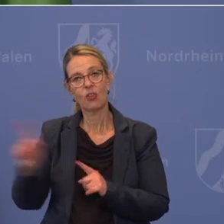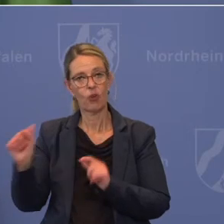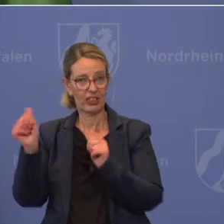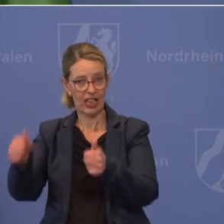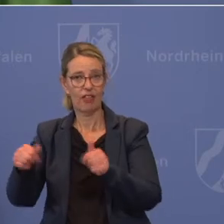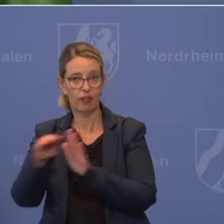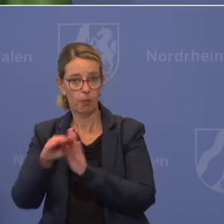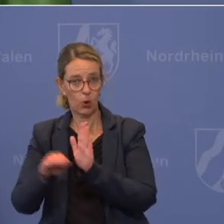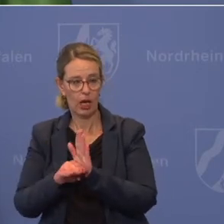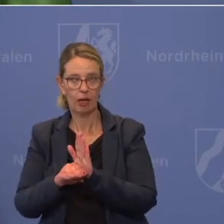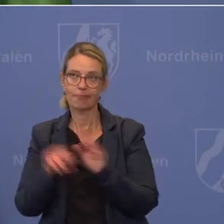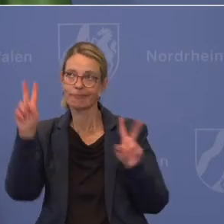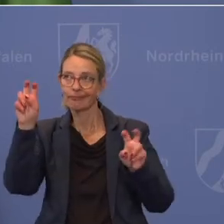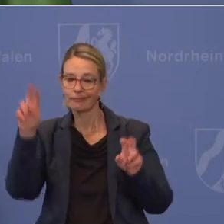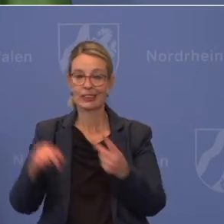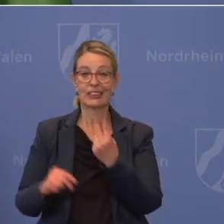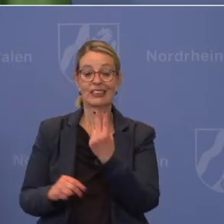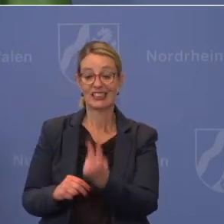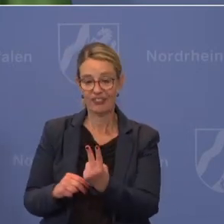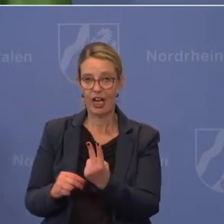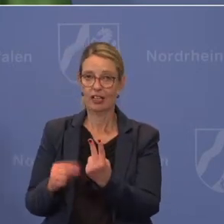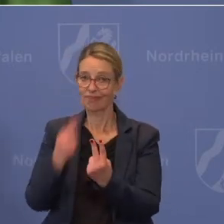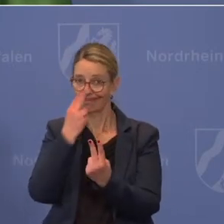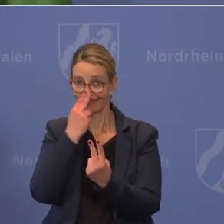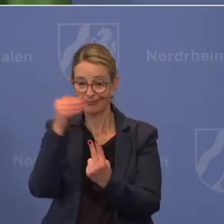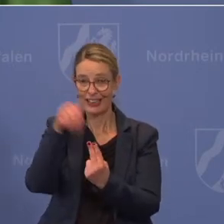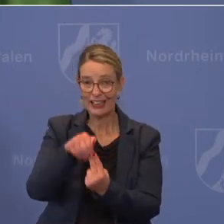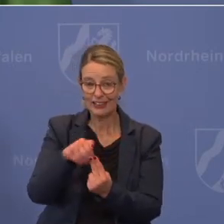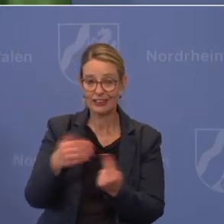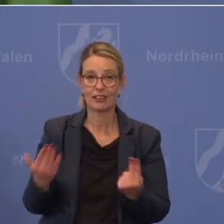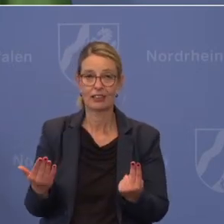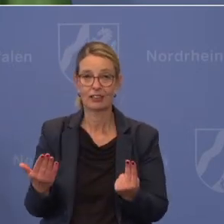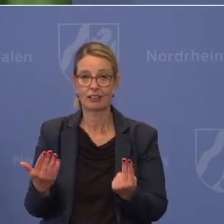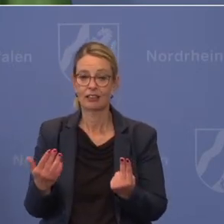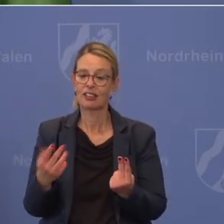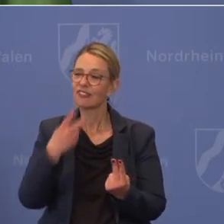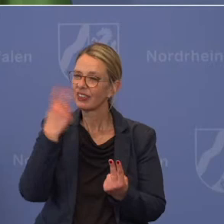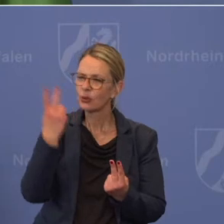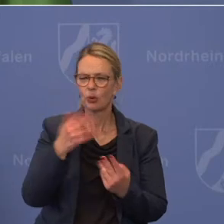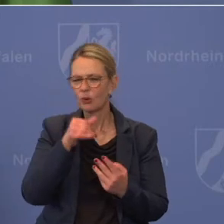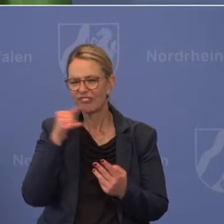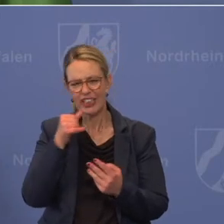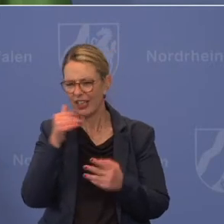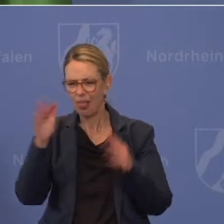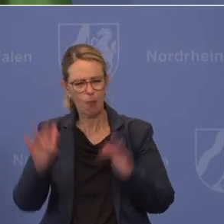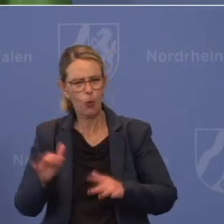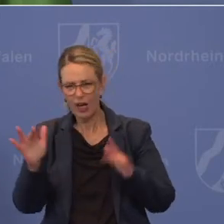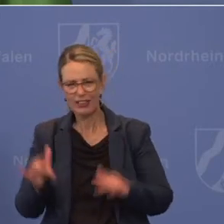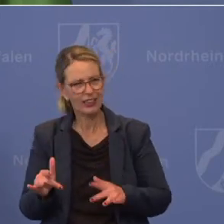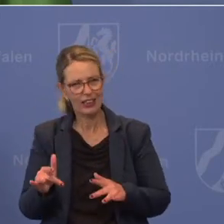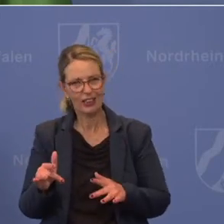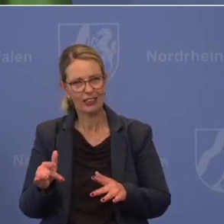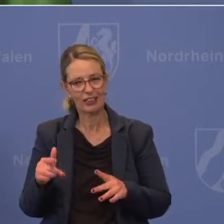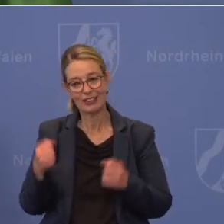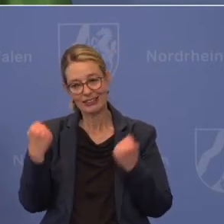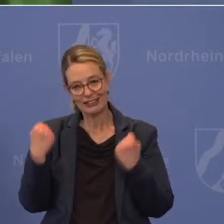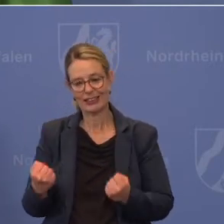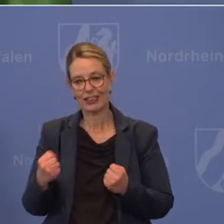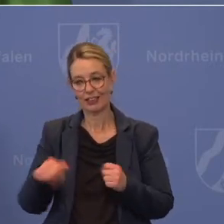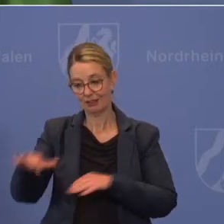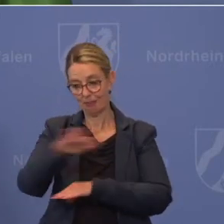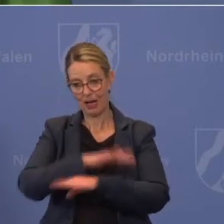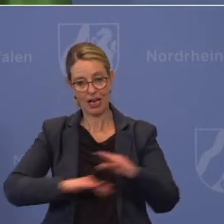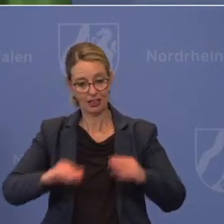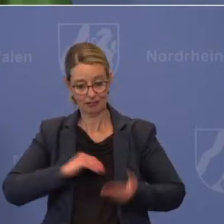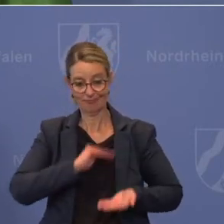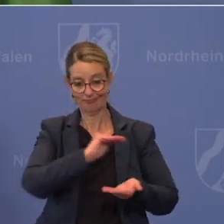Soforthilfeprogramm 2, wenn man so will, ausgestaltet werden kann, wie es möglichst unbürokratisch und zielsicher für die Branchen